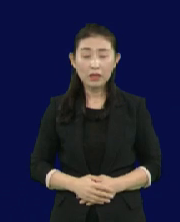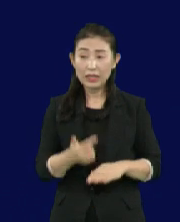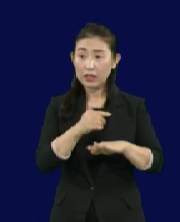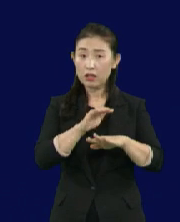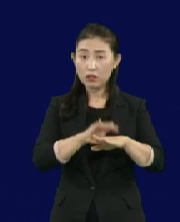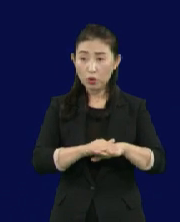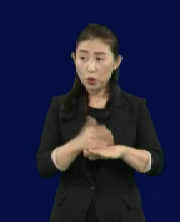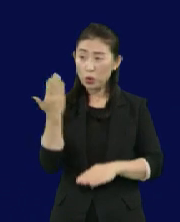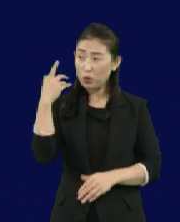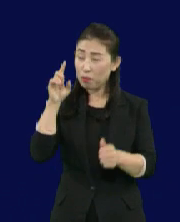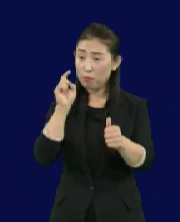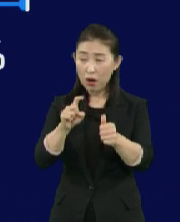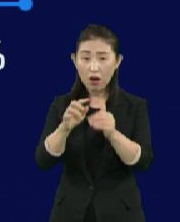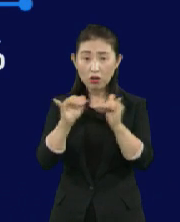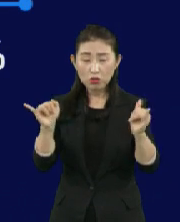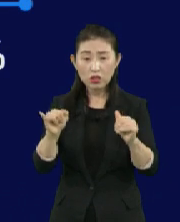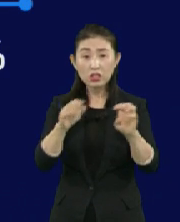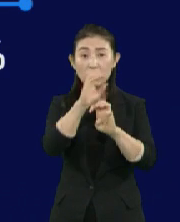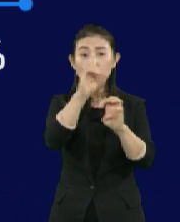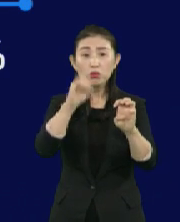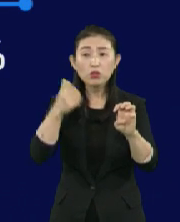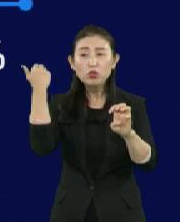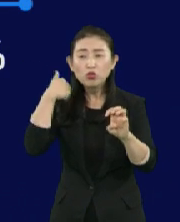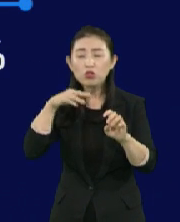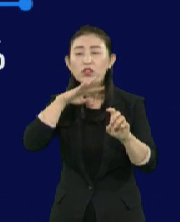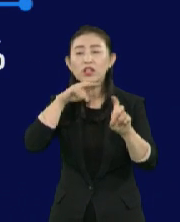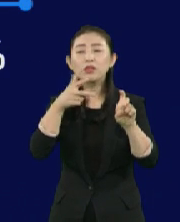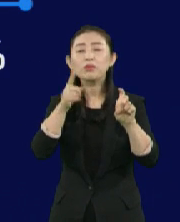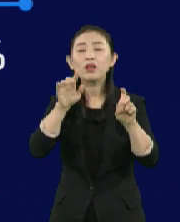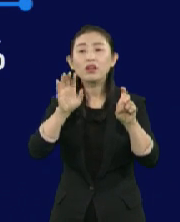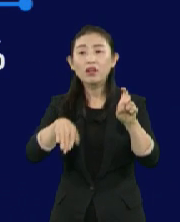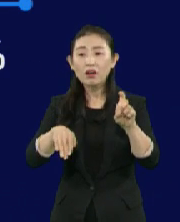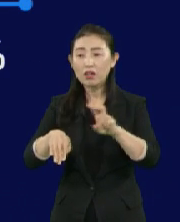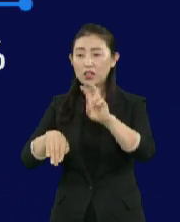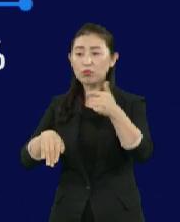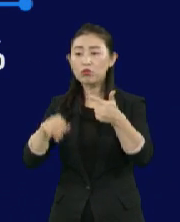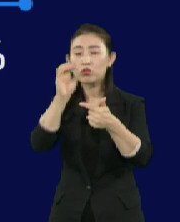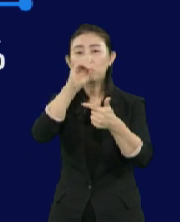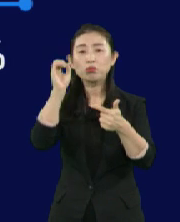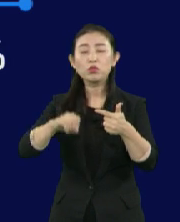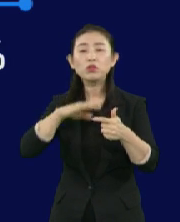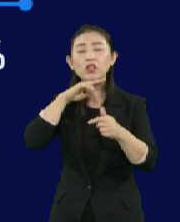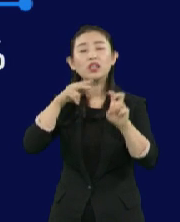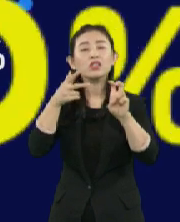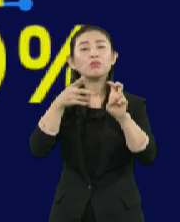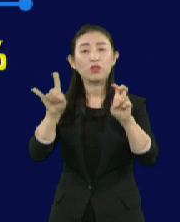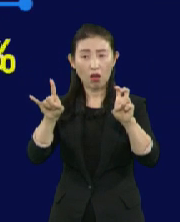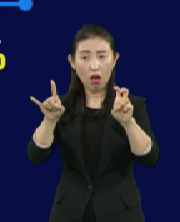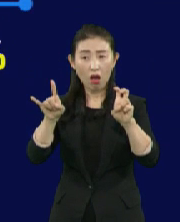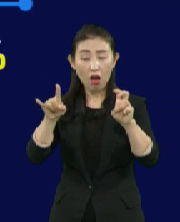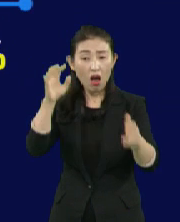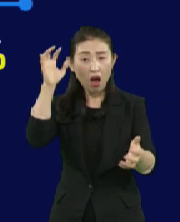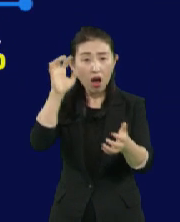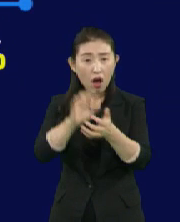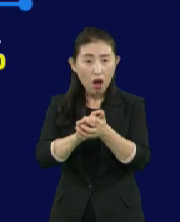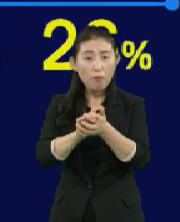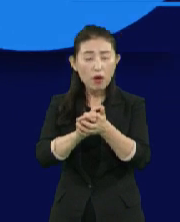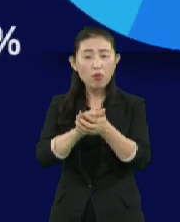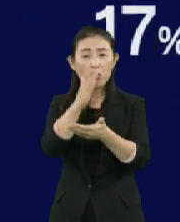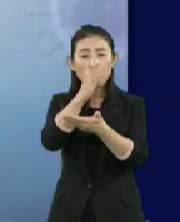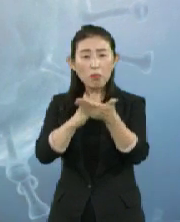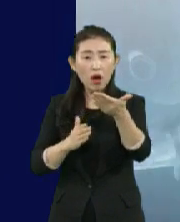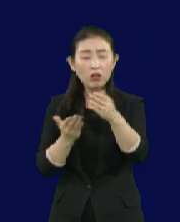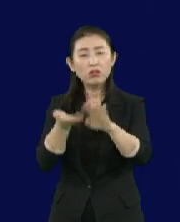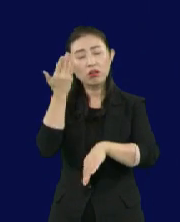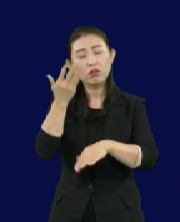대전은 특히 최근 확진자 가운데 30%가 10대 이하, 26%가 20대로 둘이 합쳐 절반을 넘기고